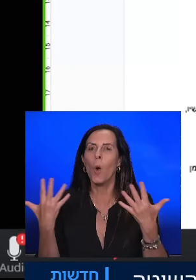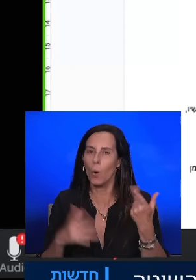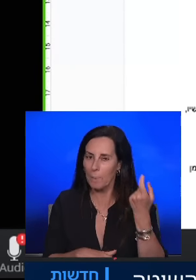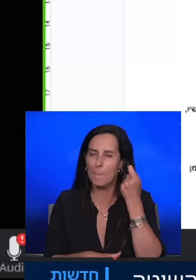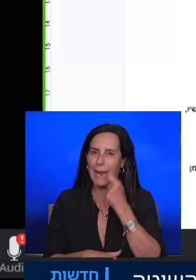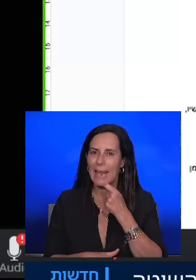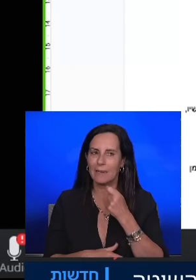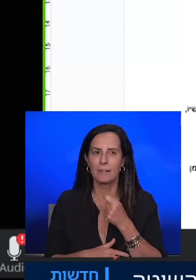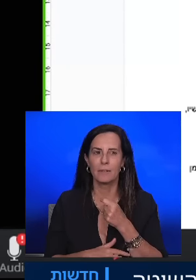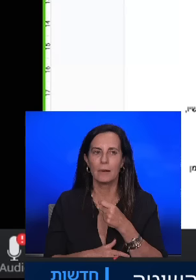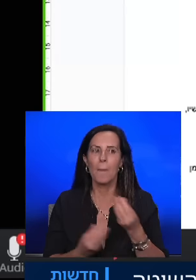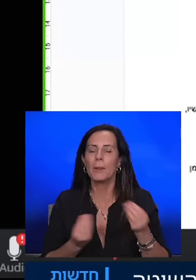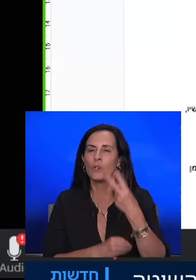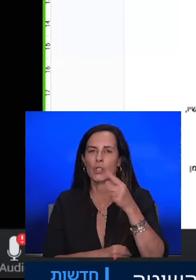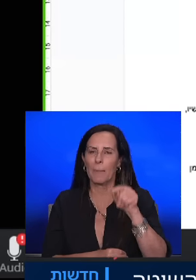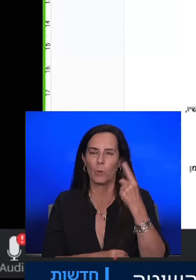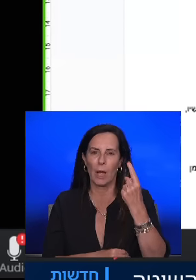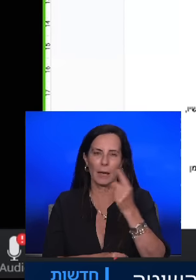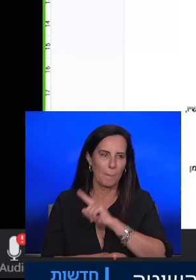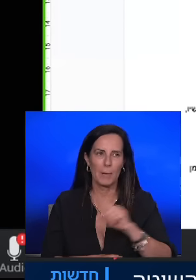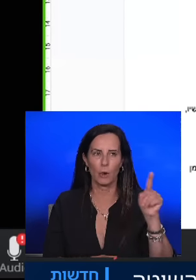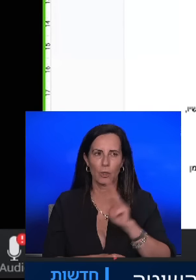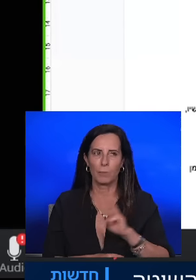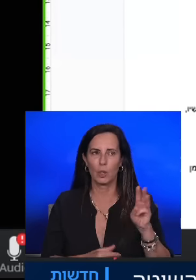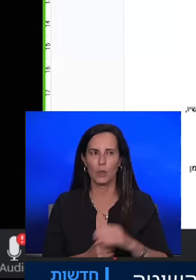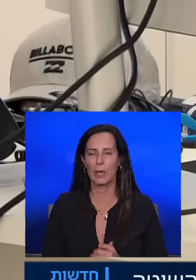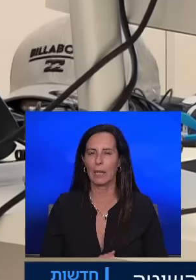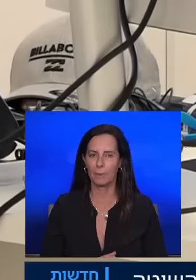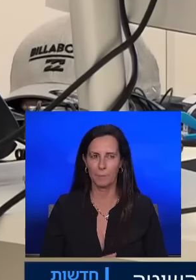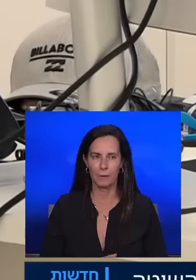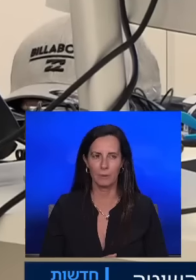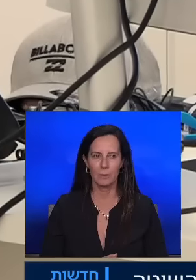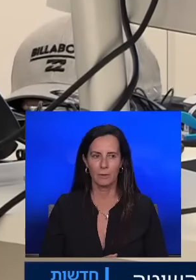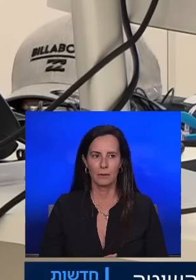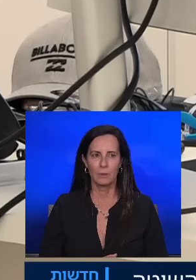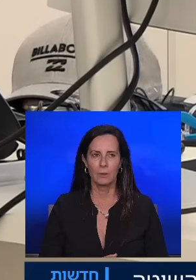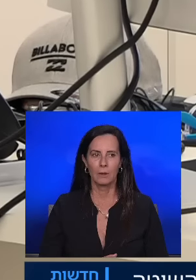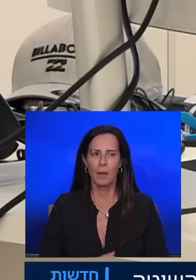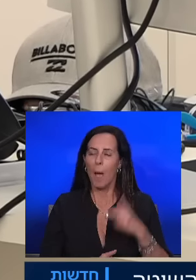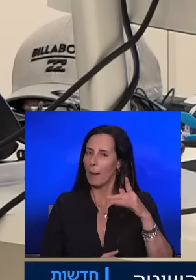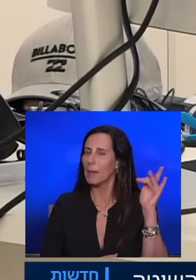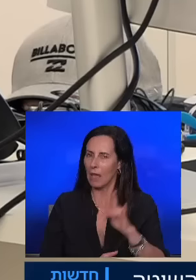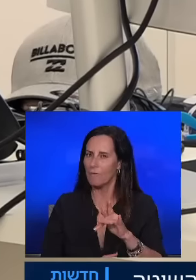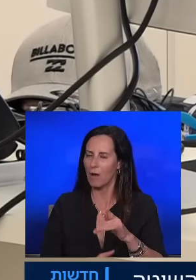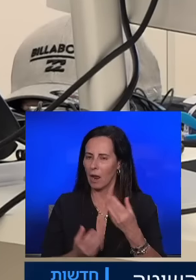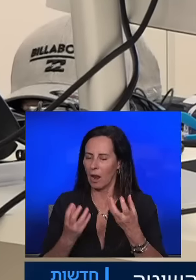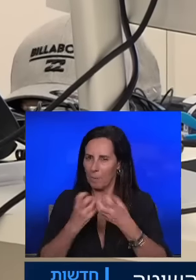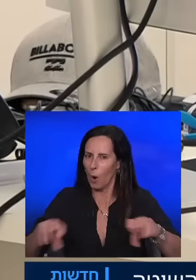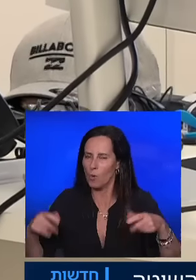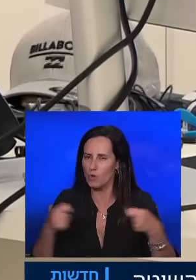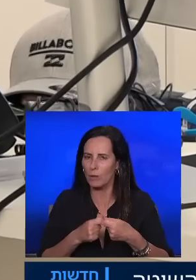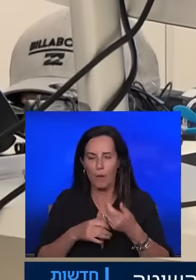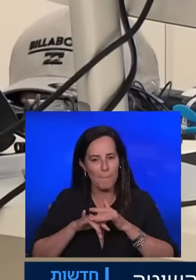פלילית בנוסף ל-2.1 מיליון שקלים. פאפה טבע את המוזה על פירוק השותפות